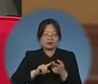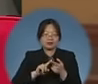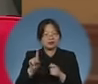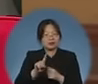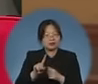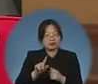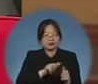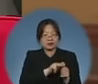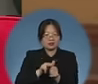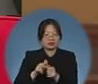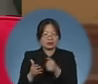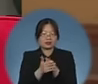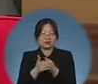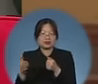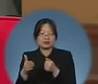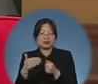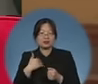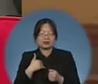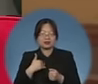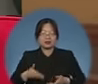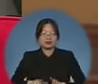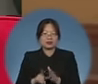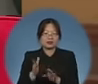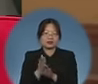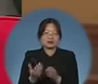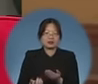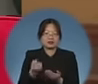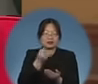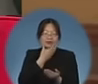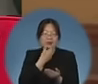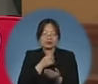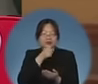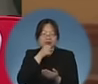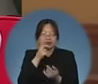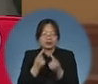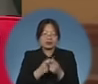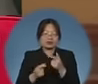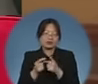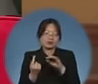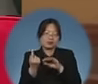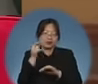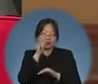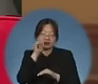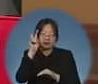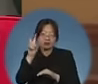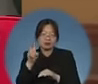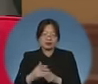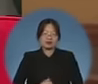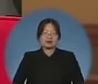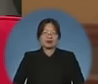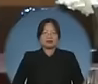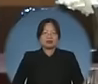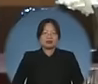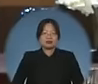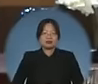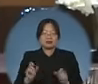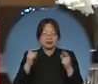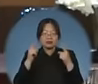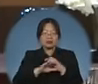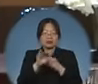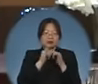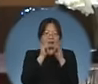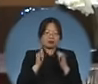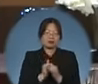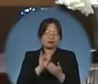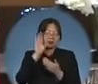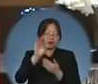뭐랄까 팁 덕분에 네. 제가 선천적으로 가진 행복 수치보다 명확하면 더 높아졌을 수 있습니다. 동시에 또 우리